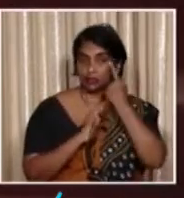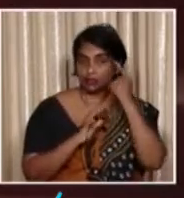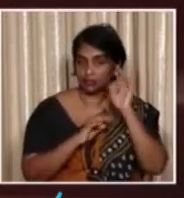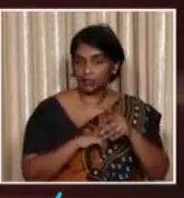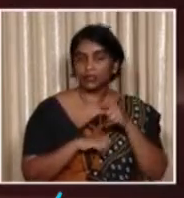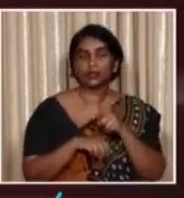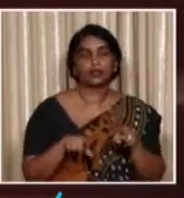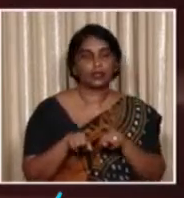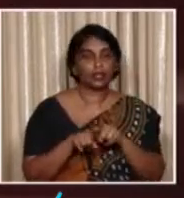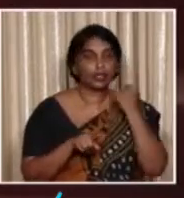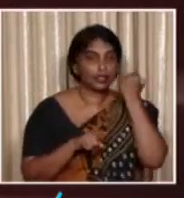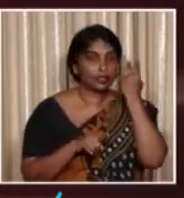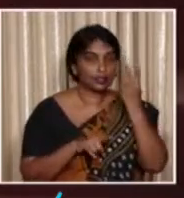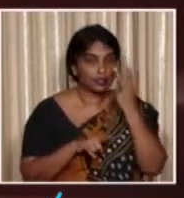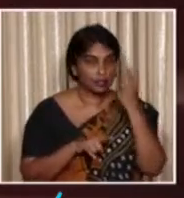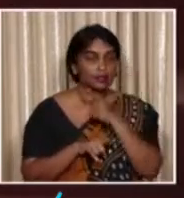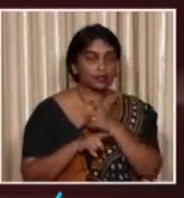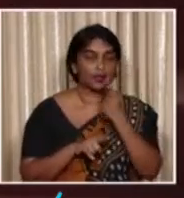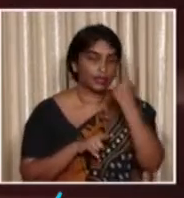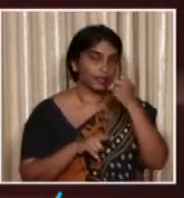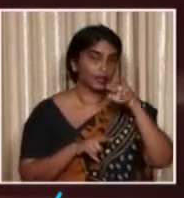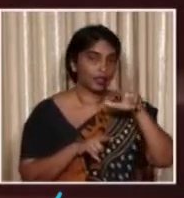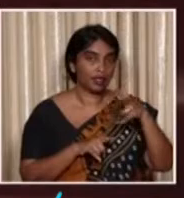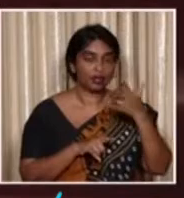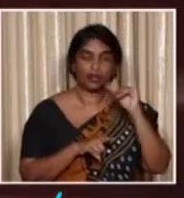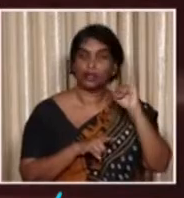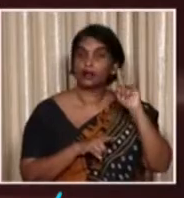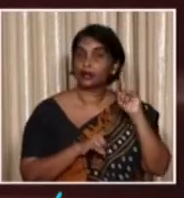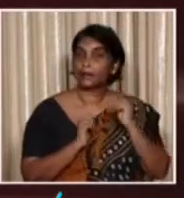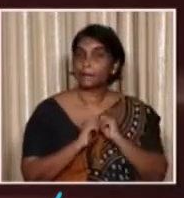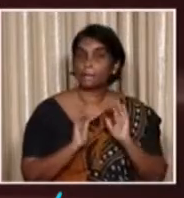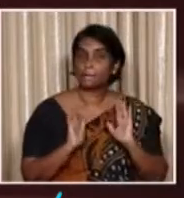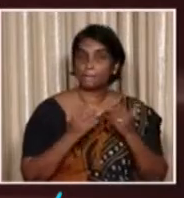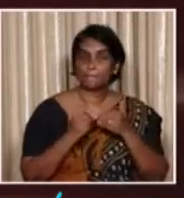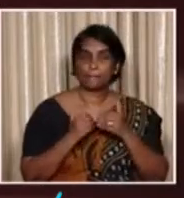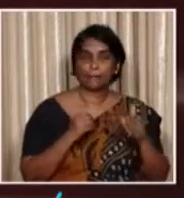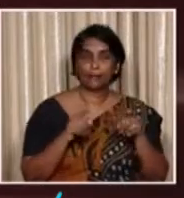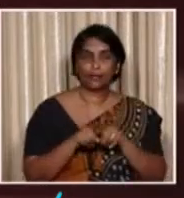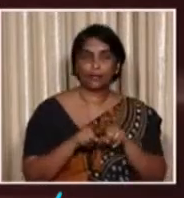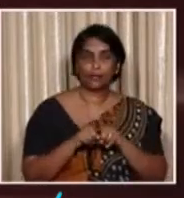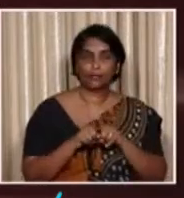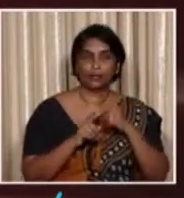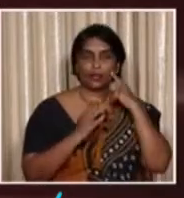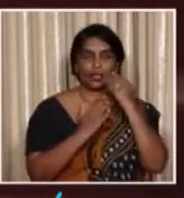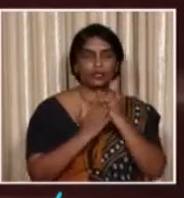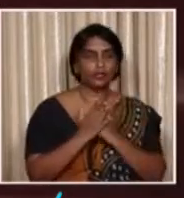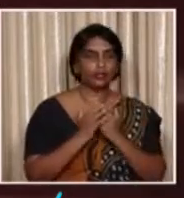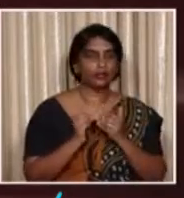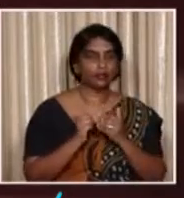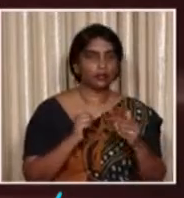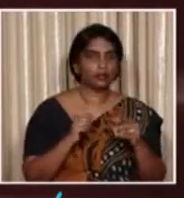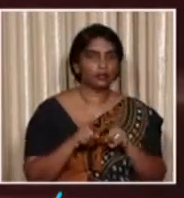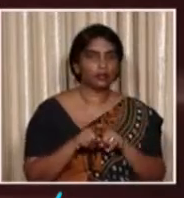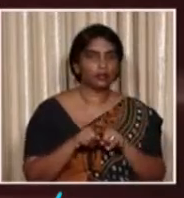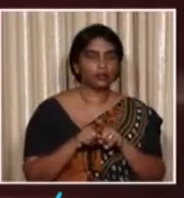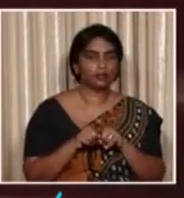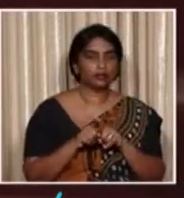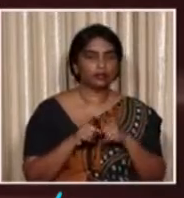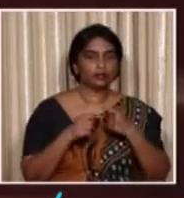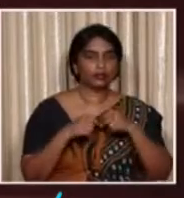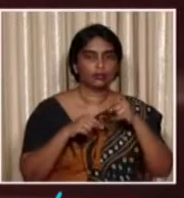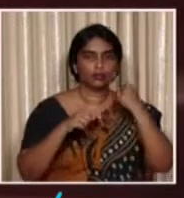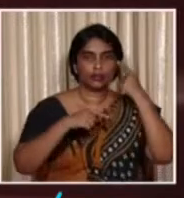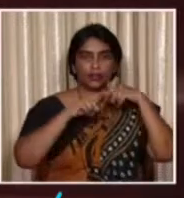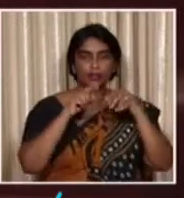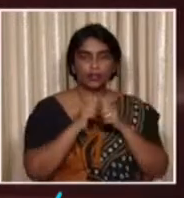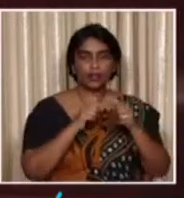දරන සිංගප්පූරුවේ පිහිටි 1861 ආරම්භ කරන ලද ප්‍රවීණ නීතිඥ ආයතනයකි. එය නීතිඥවරුන්